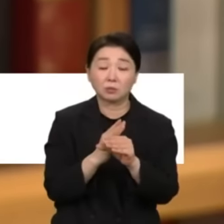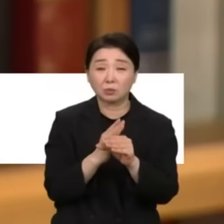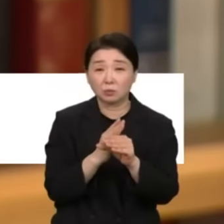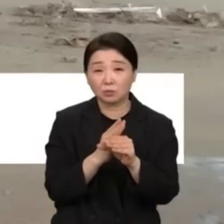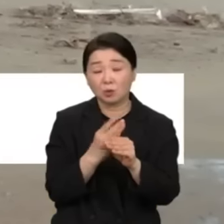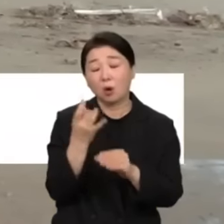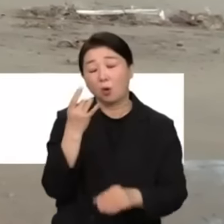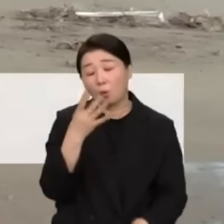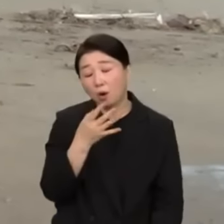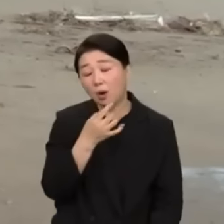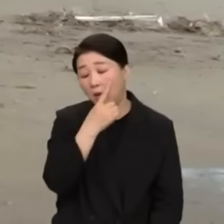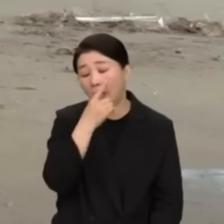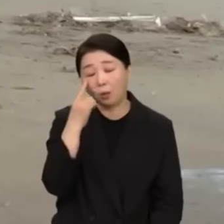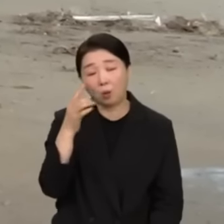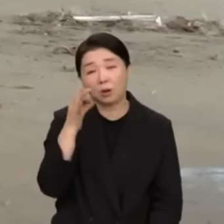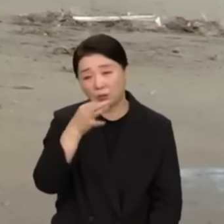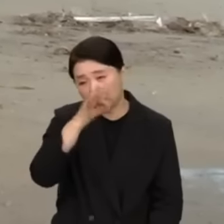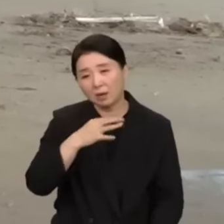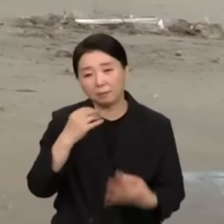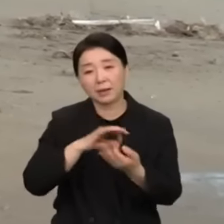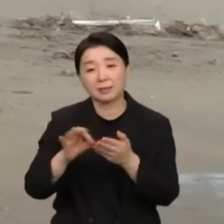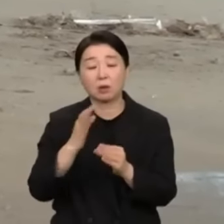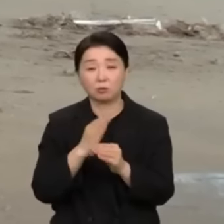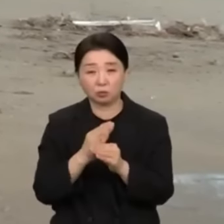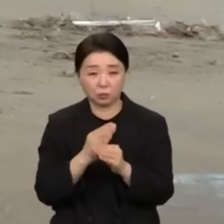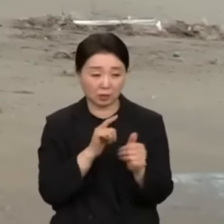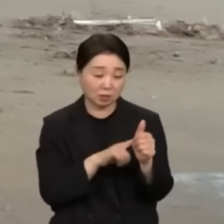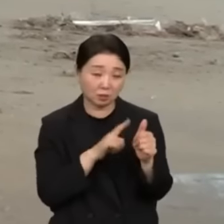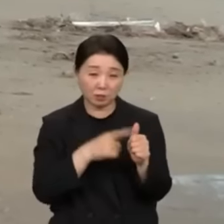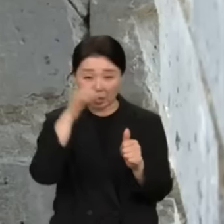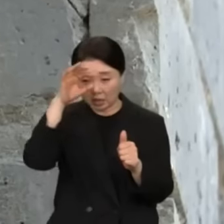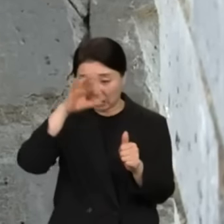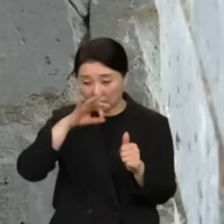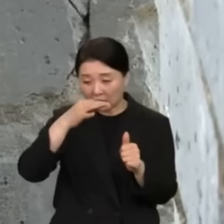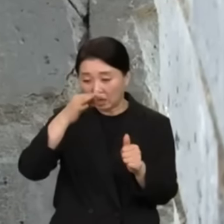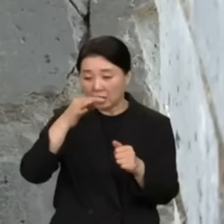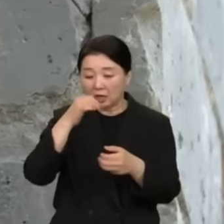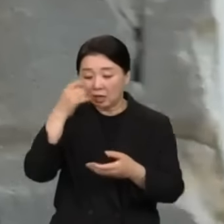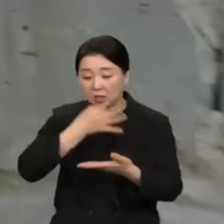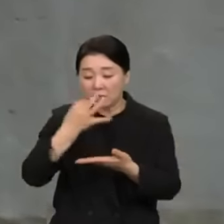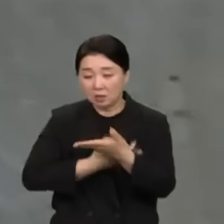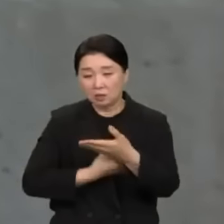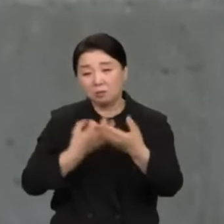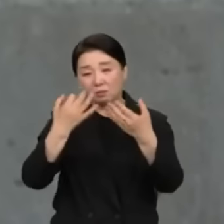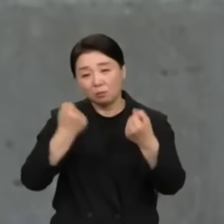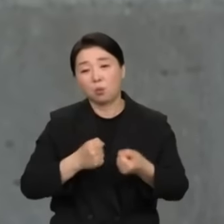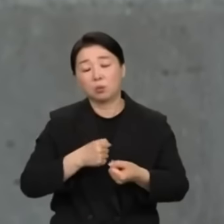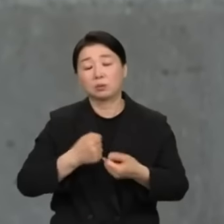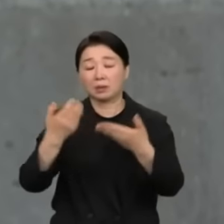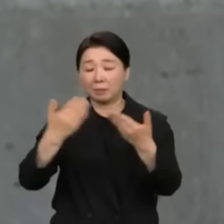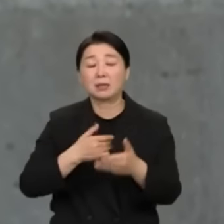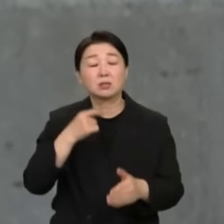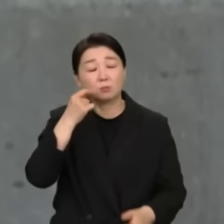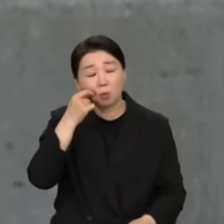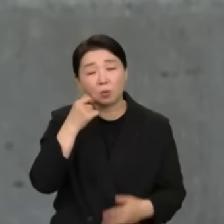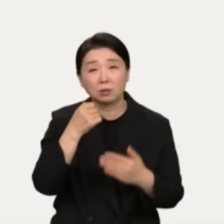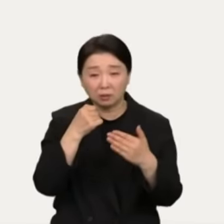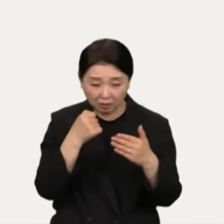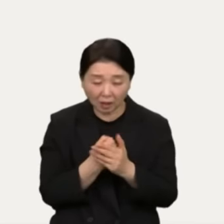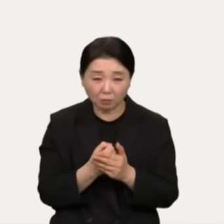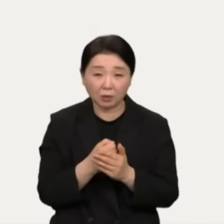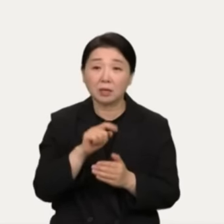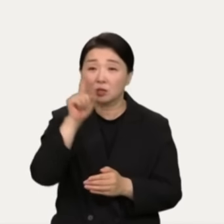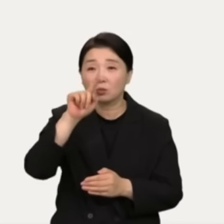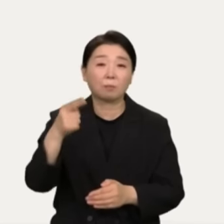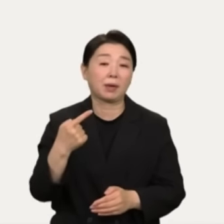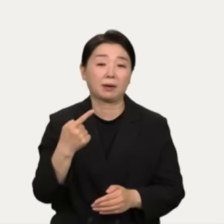있고요. A씨처럼 임금을 다 받지 못했다는 신고가 노동부 고양지청에만 100여 건 접수됐습니다.